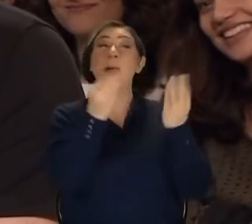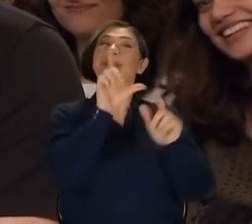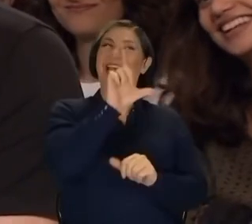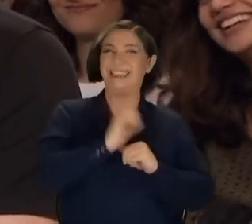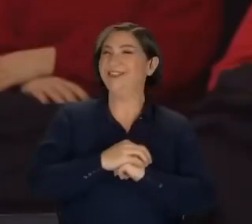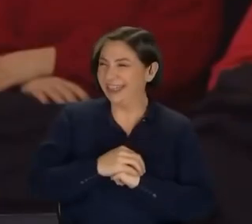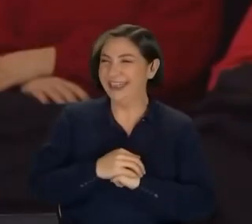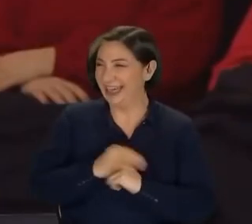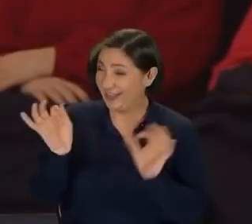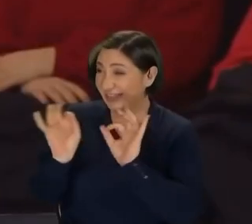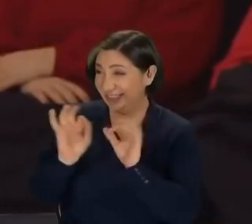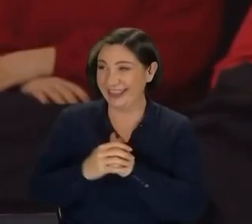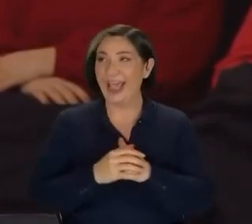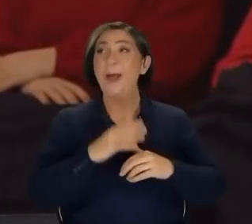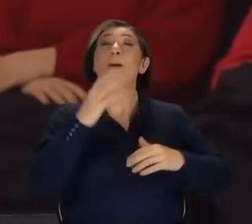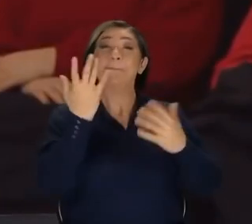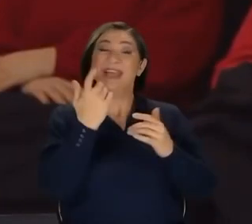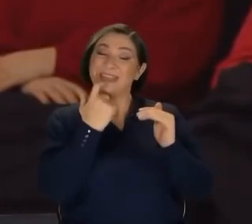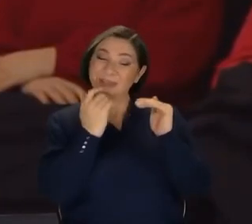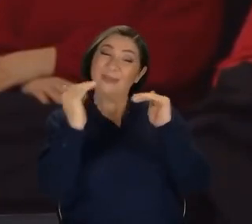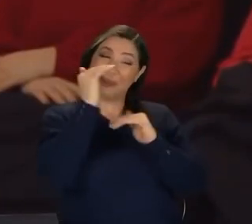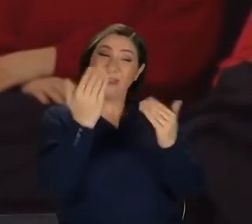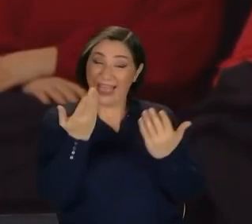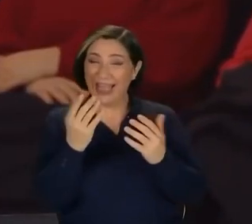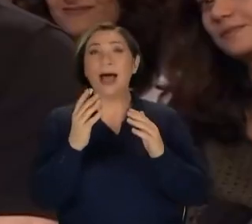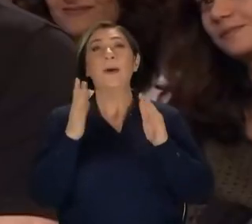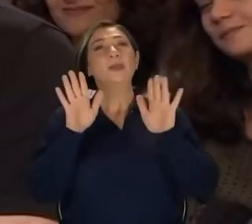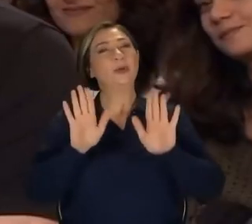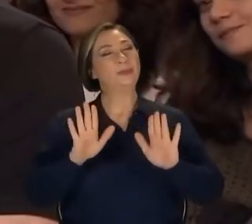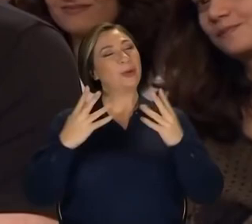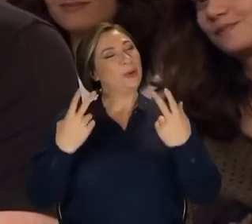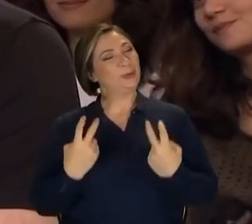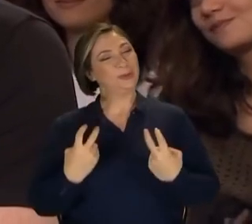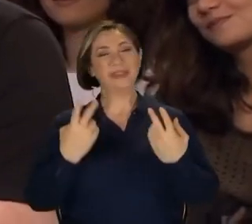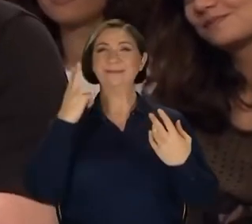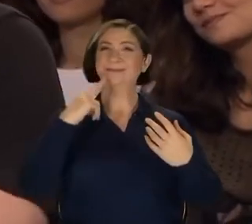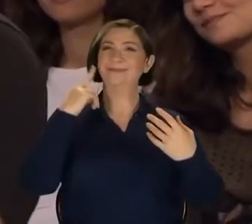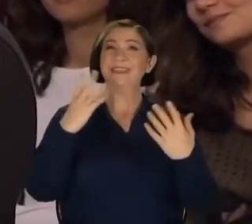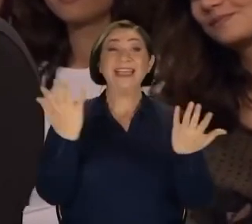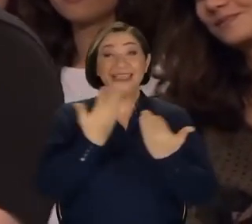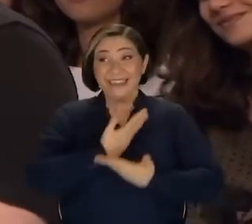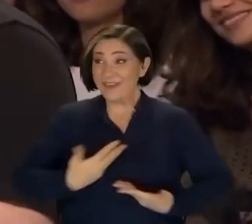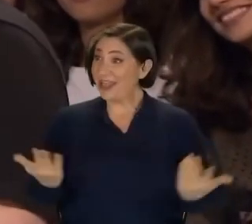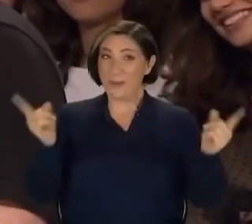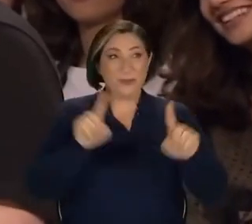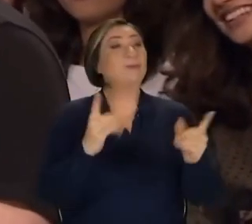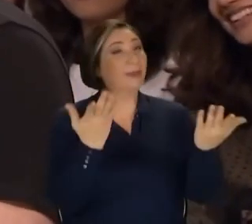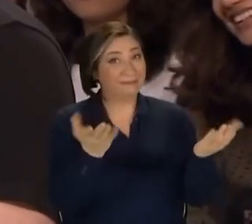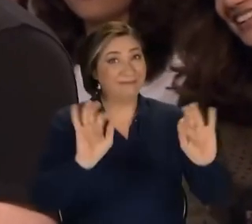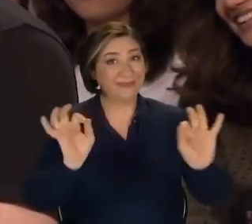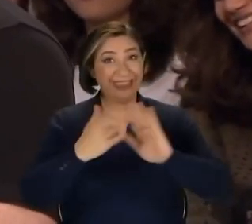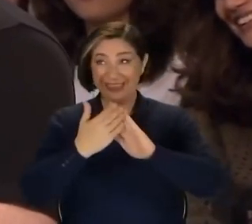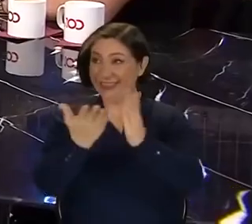Evet. Belli bir yaşın üstünde. Ama yani durmuş oturmuş hallerimizle. Tabii. Niye sevenlerimizle buluşmayalım tabii, değil mi